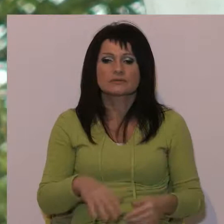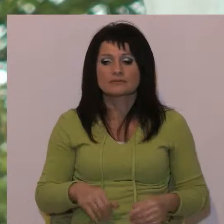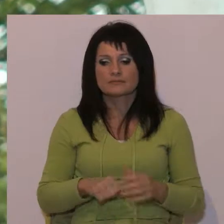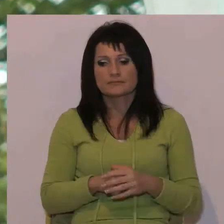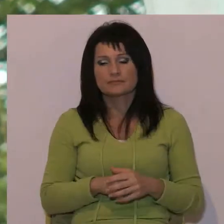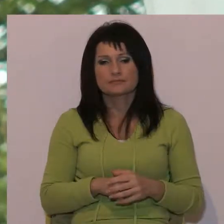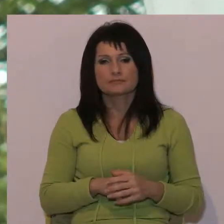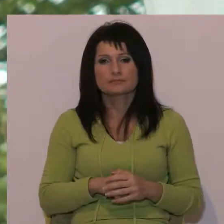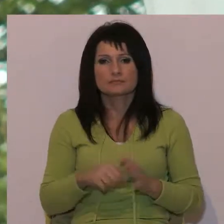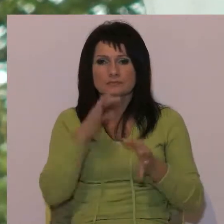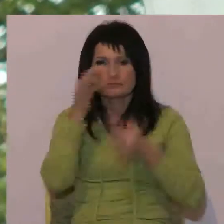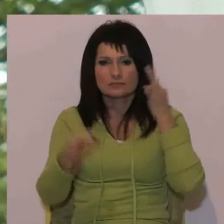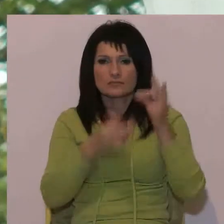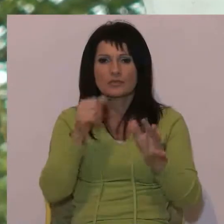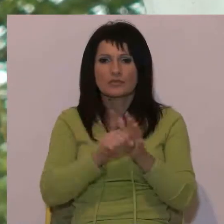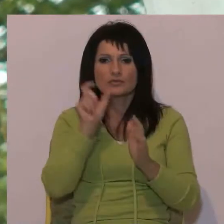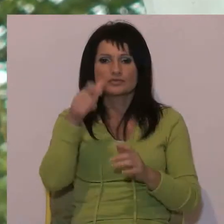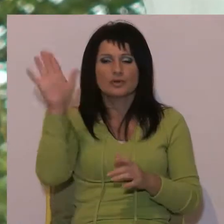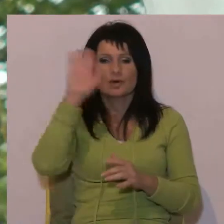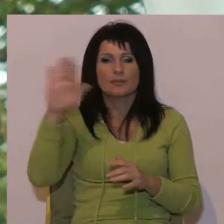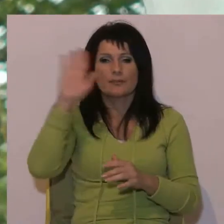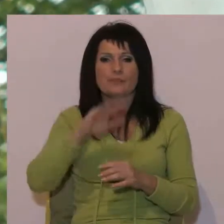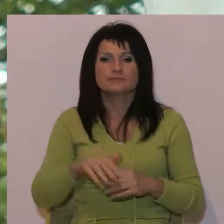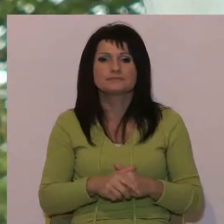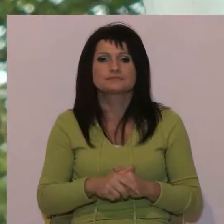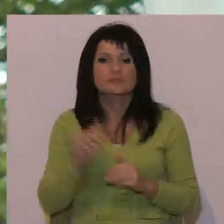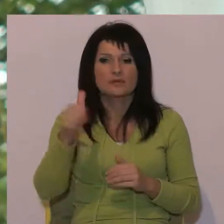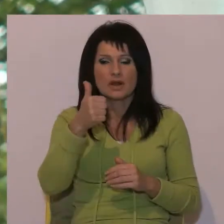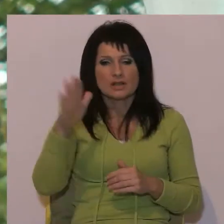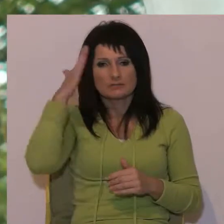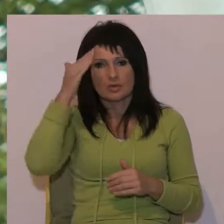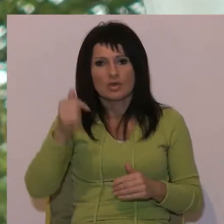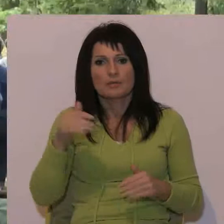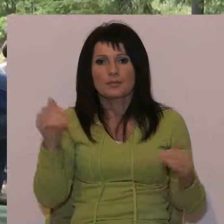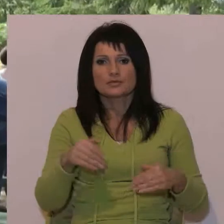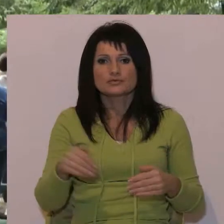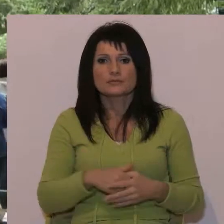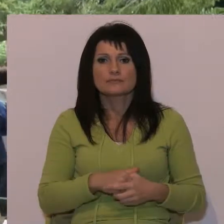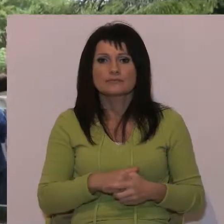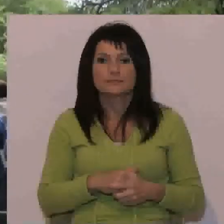Boże, raz stojąć może.